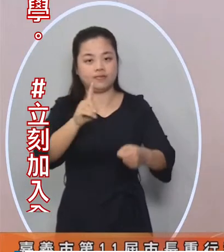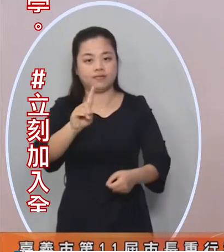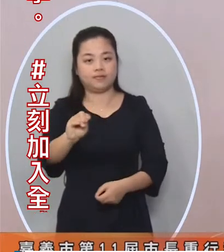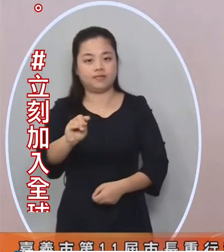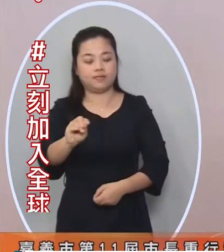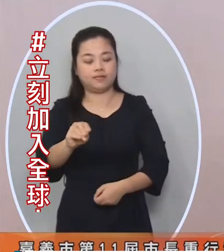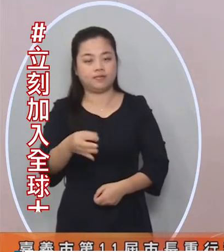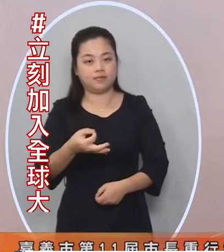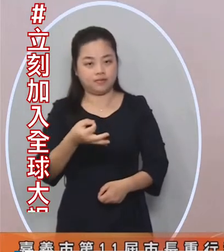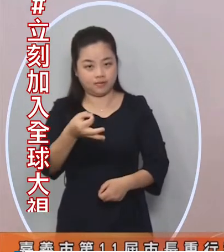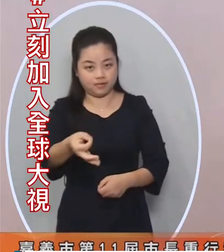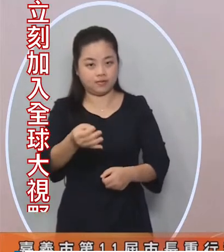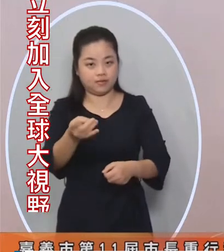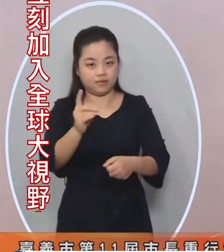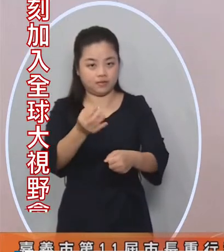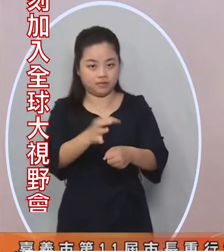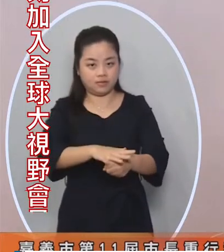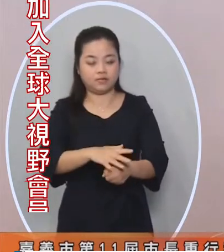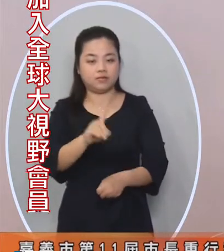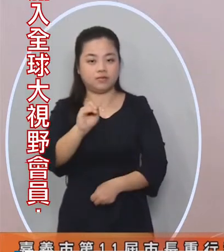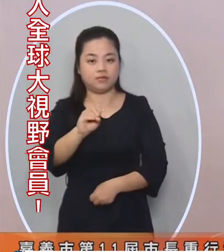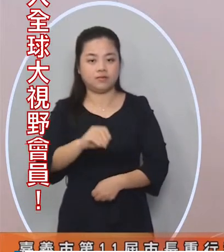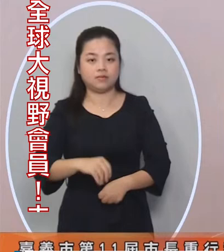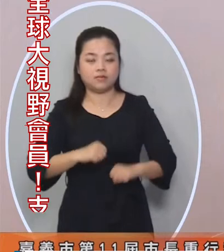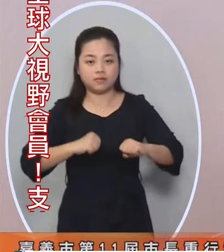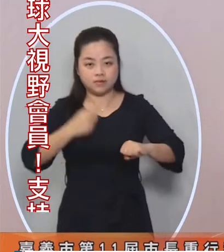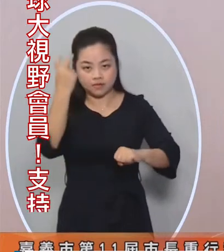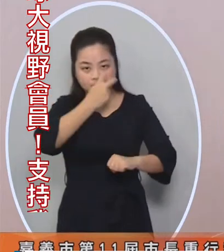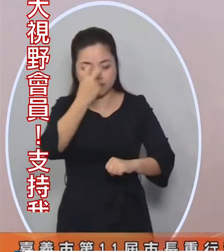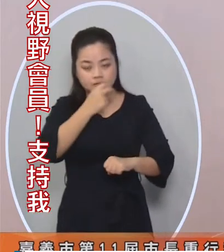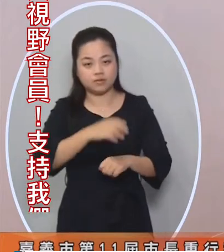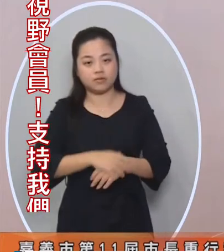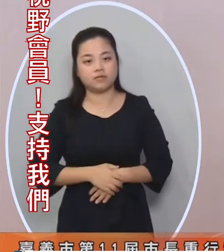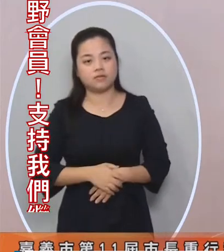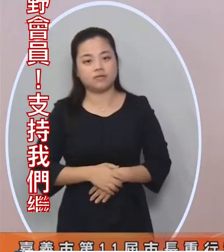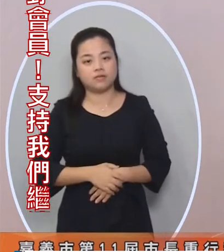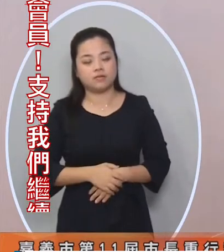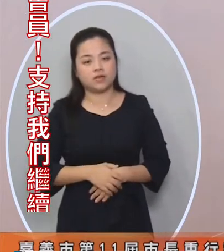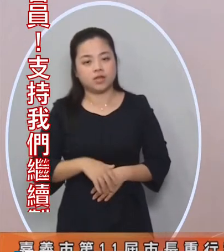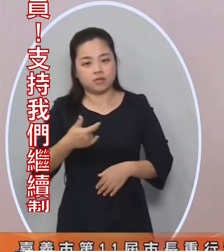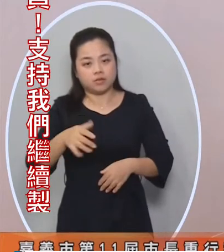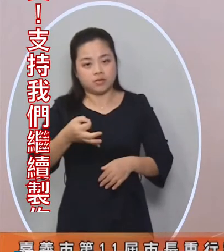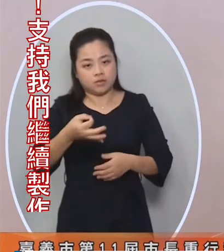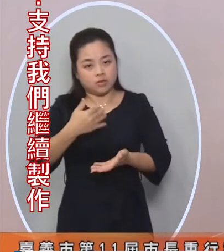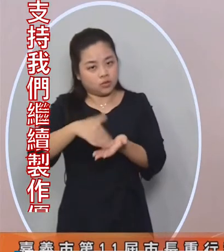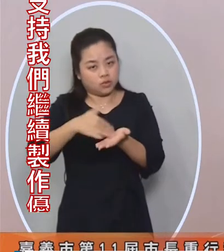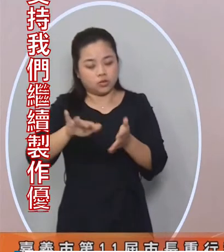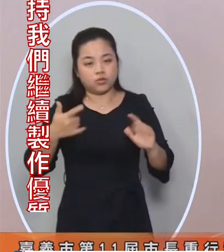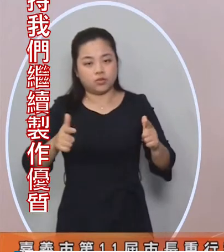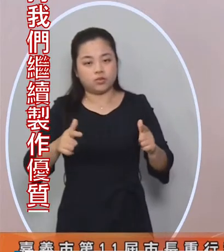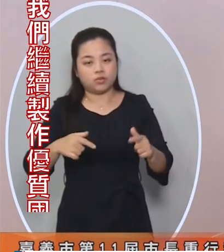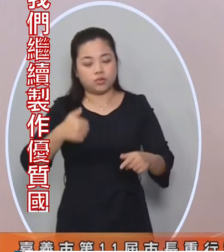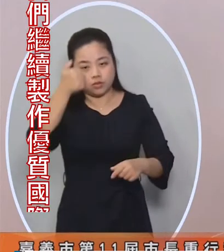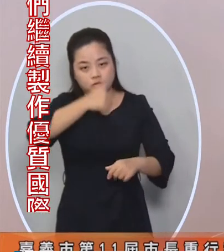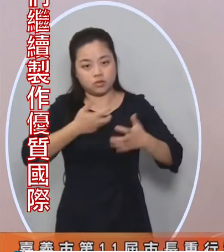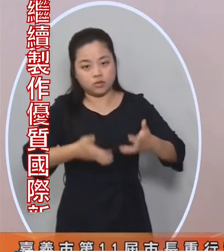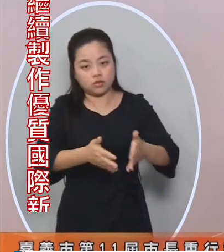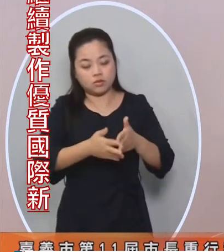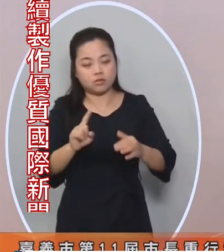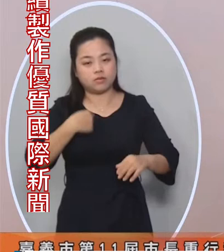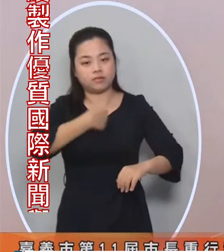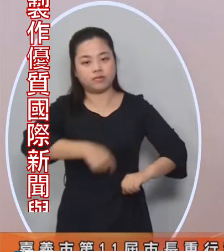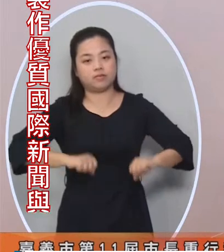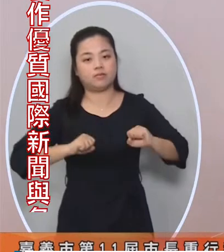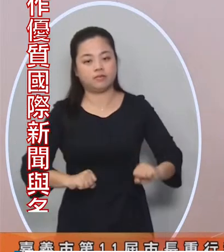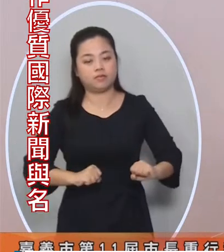10,000元，健康检查10,000元，这是哪？这不是计较钱的问题。老人最重要的就是身体健康，从